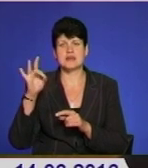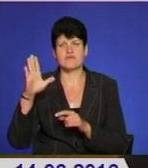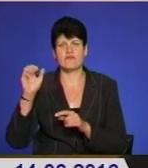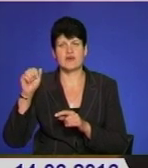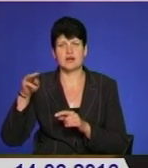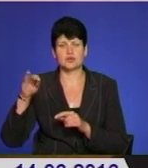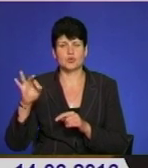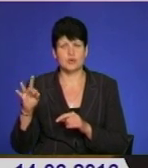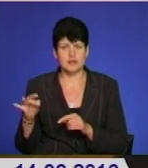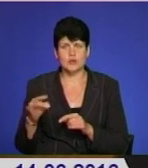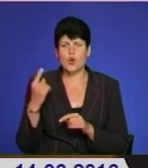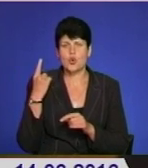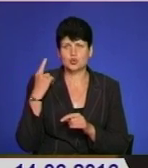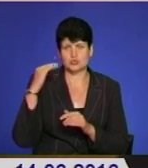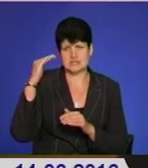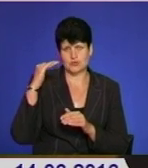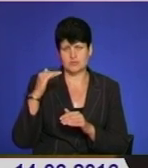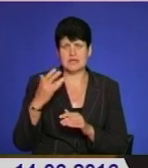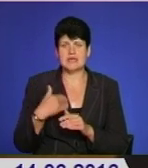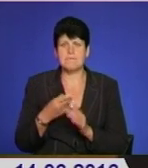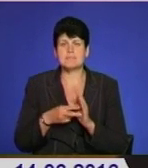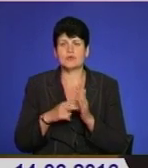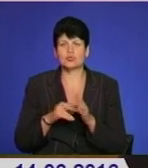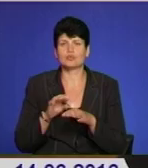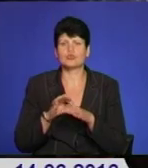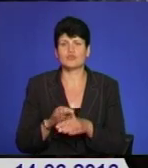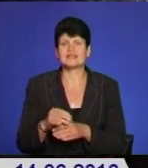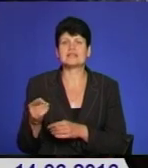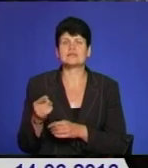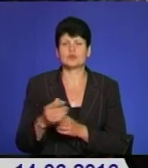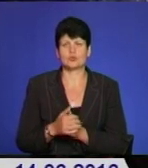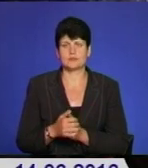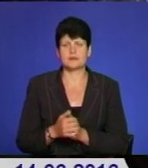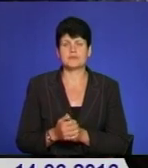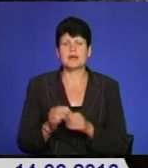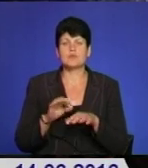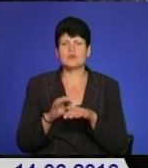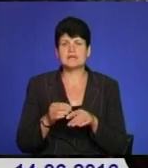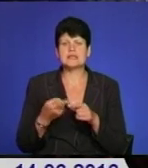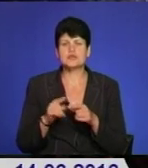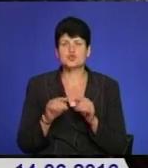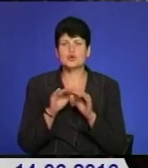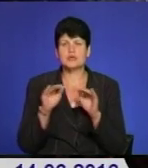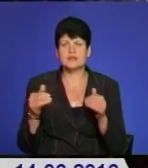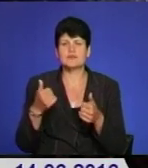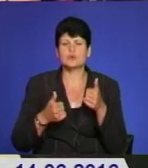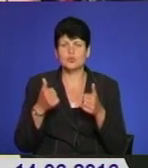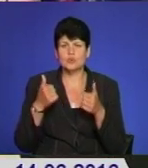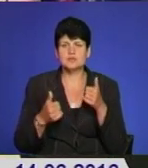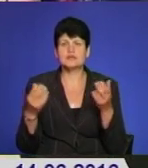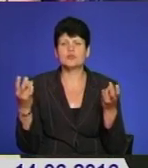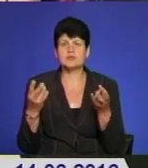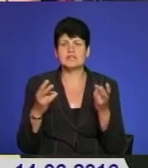одну з цих номінацій я пропоную проводити в Тернополі. Для проведення такого рівня конкурсу, за словами його ініціатора,